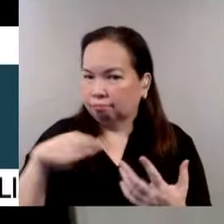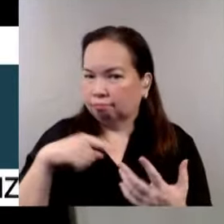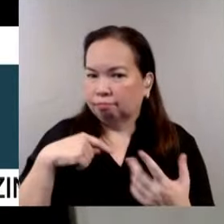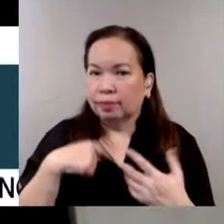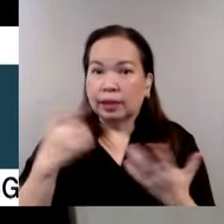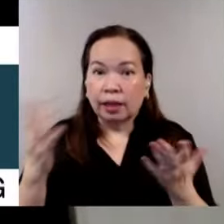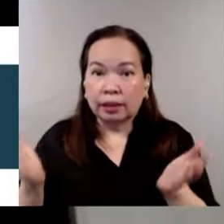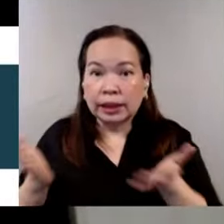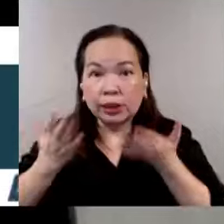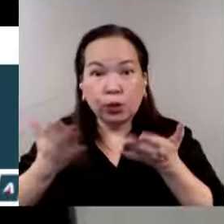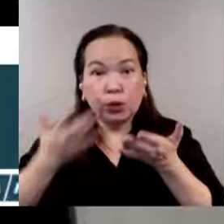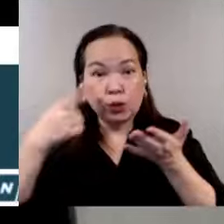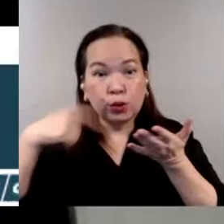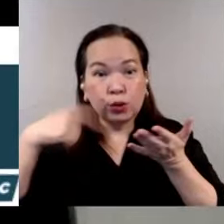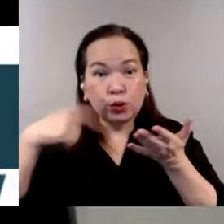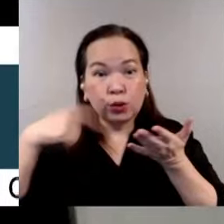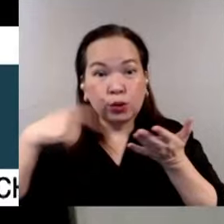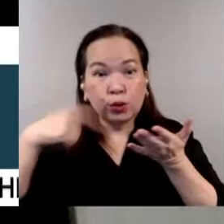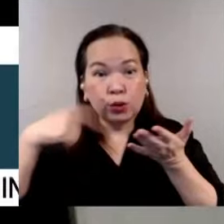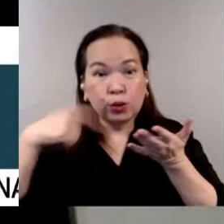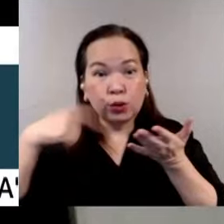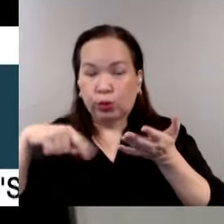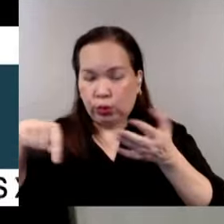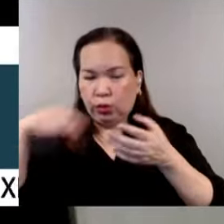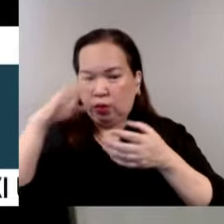encouragement for the local manufacturer.